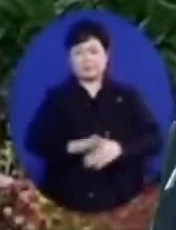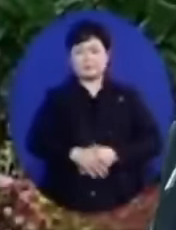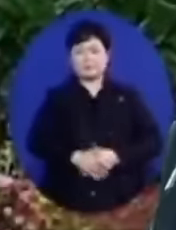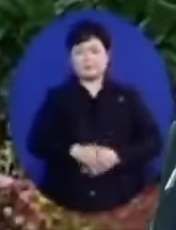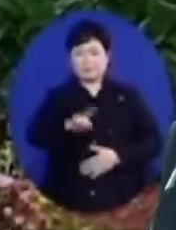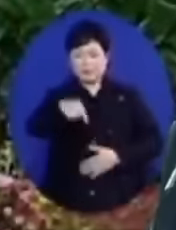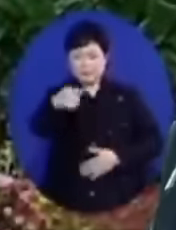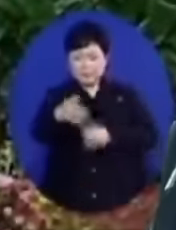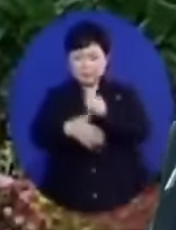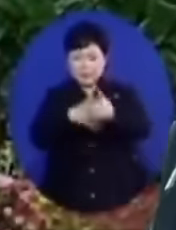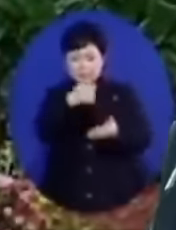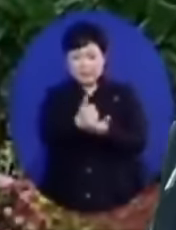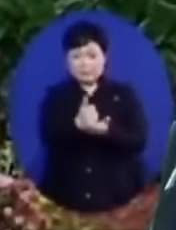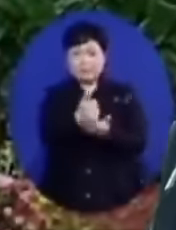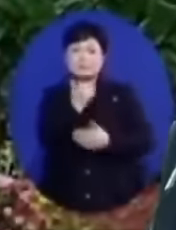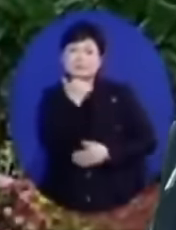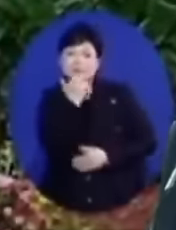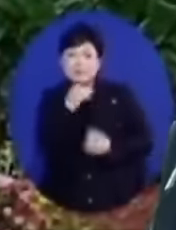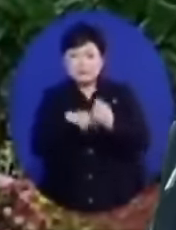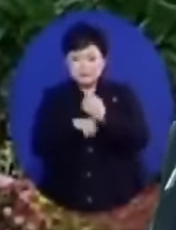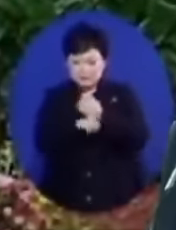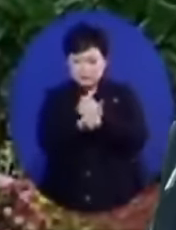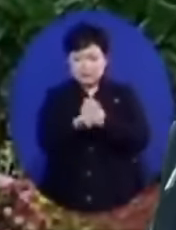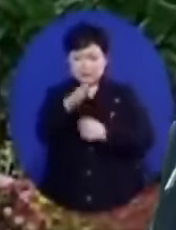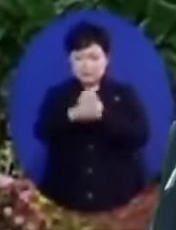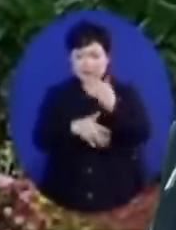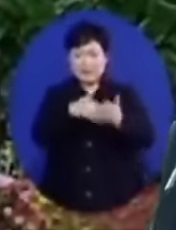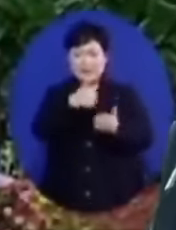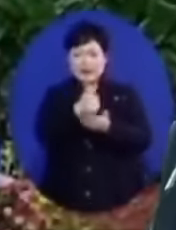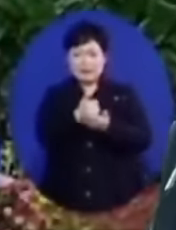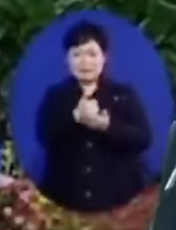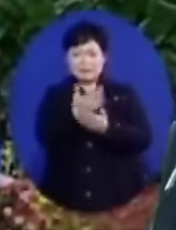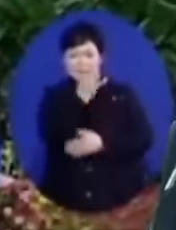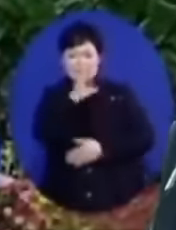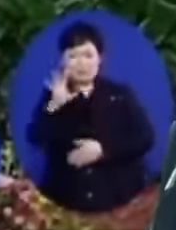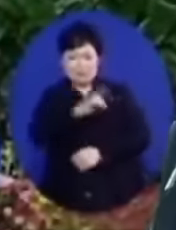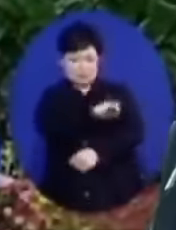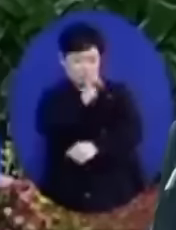그 다음 또 하나님을 기다린다는 것은 하나님의 절대 주권에